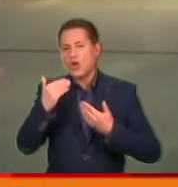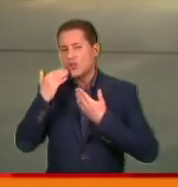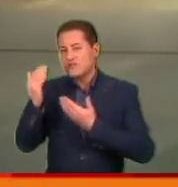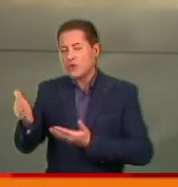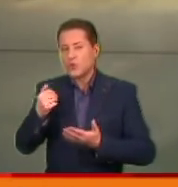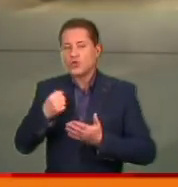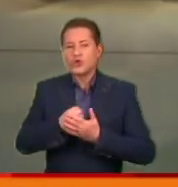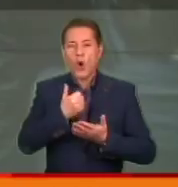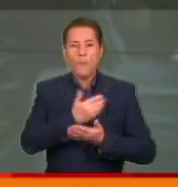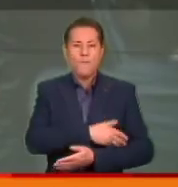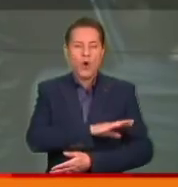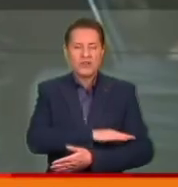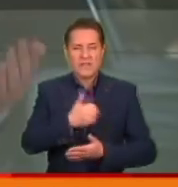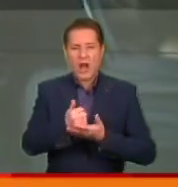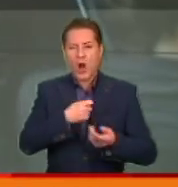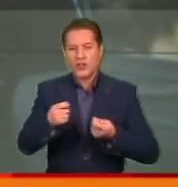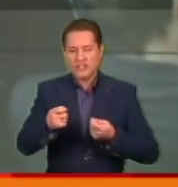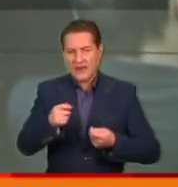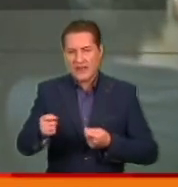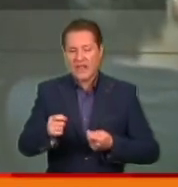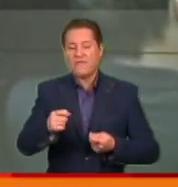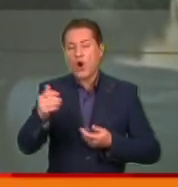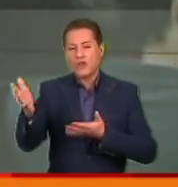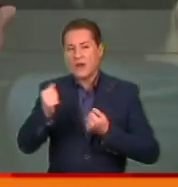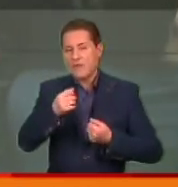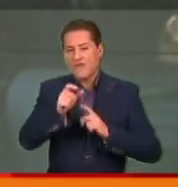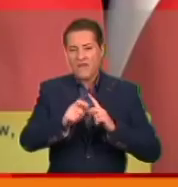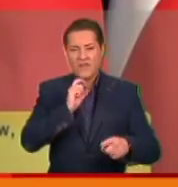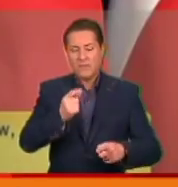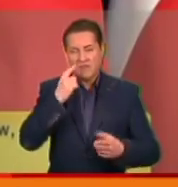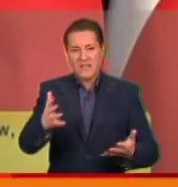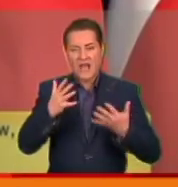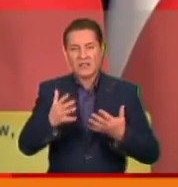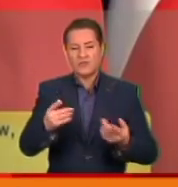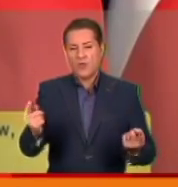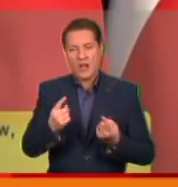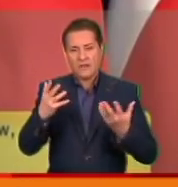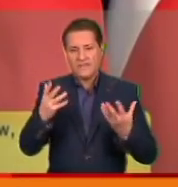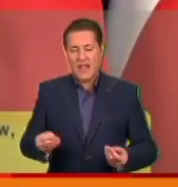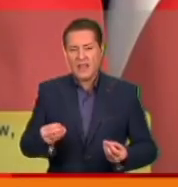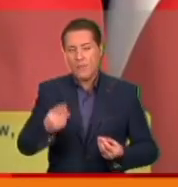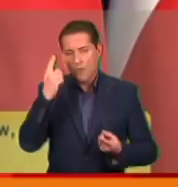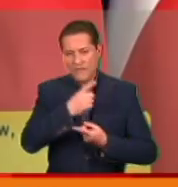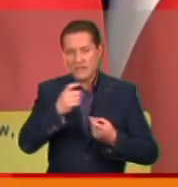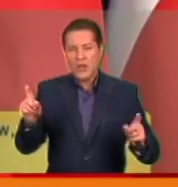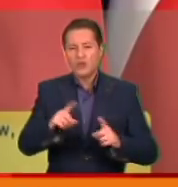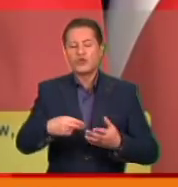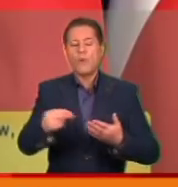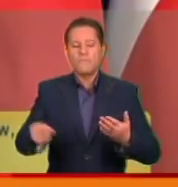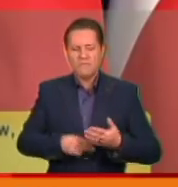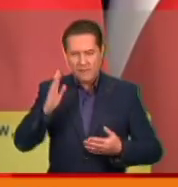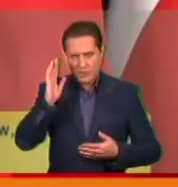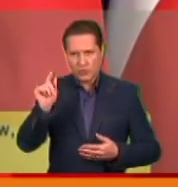польських очільників, як отримали відповідь з Варшави, ясно, як день. Повідомляю панство, що підпишу той